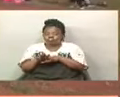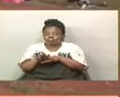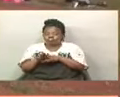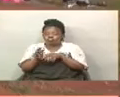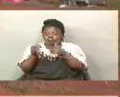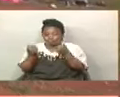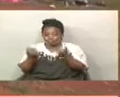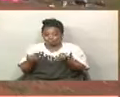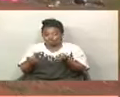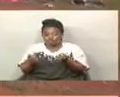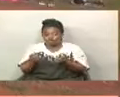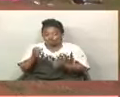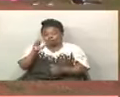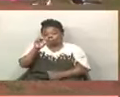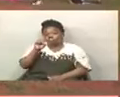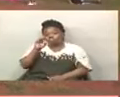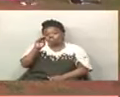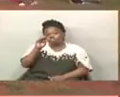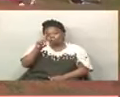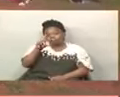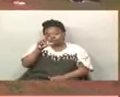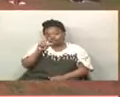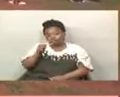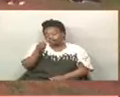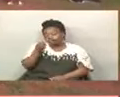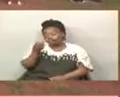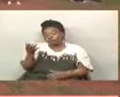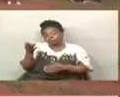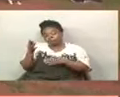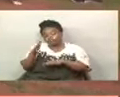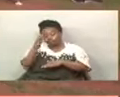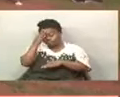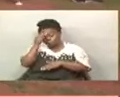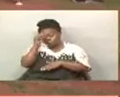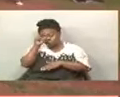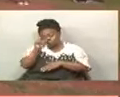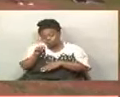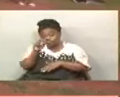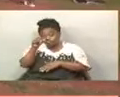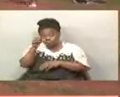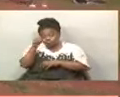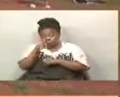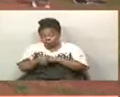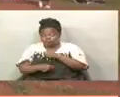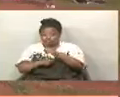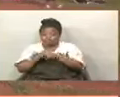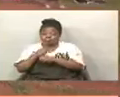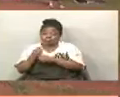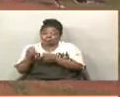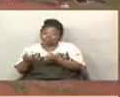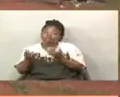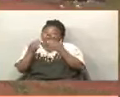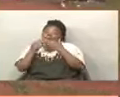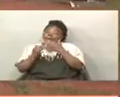buliwo bayita Ebola, bafudde bangi. Lwaki omuntu bw'omalako omwaka